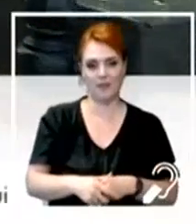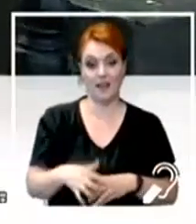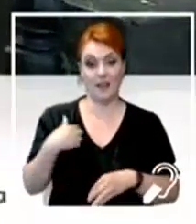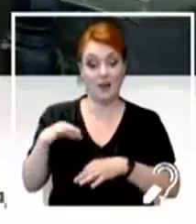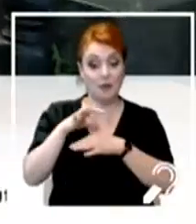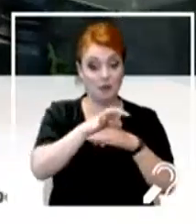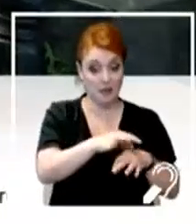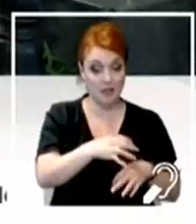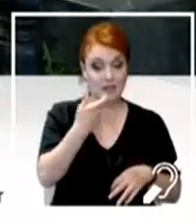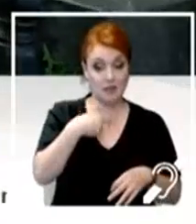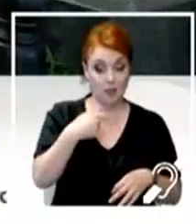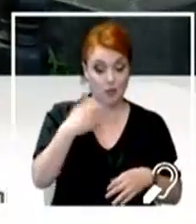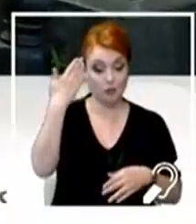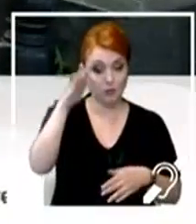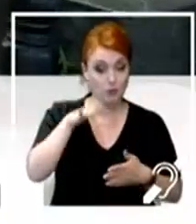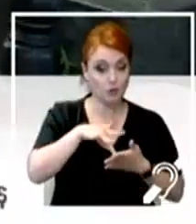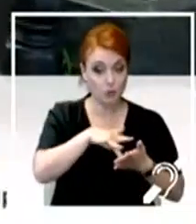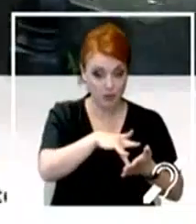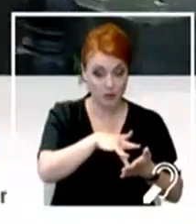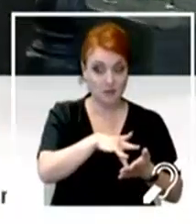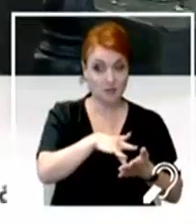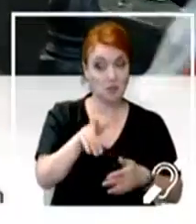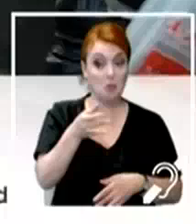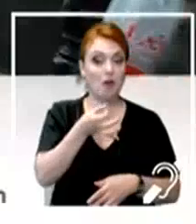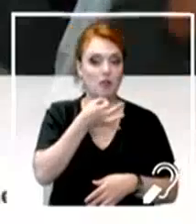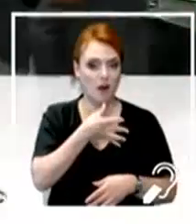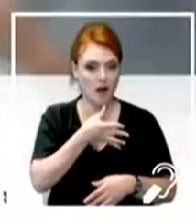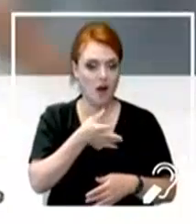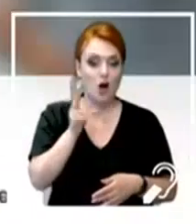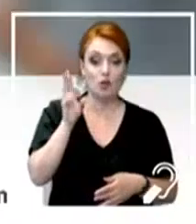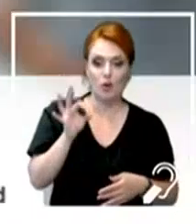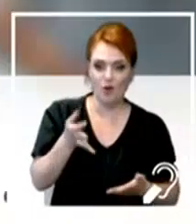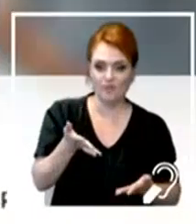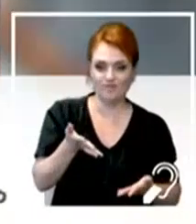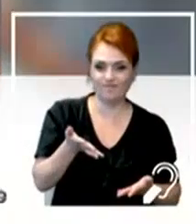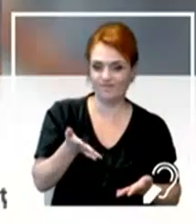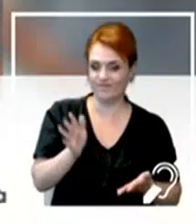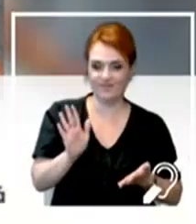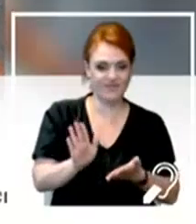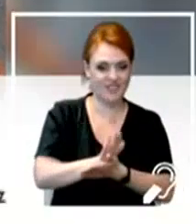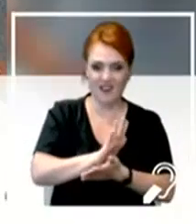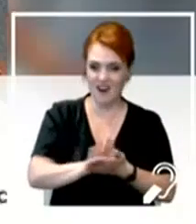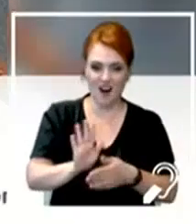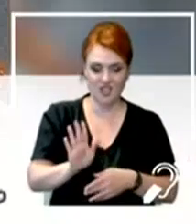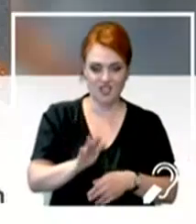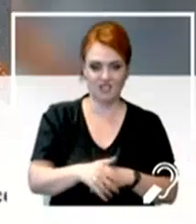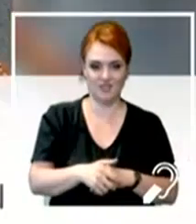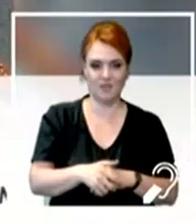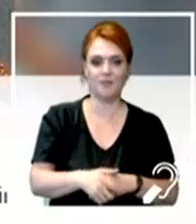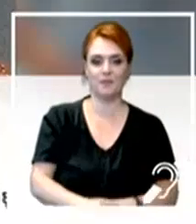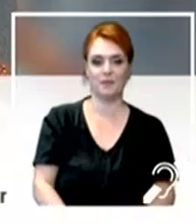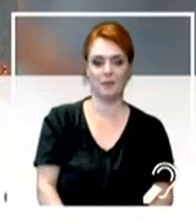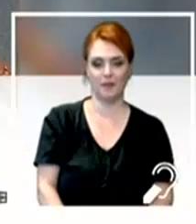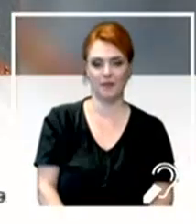impresionat de inițiativă, însă vom vedea deja cu timpul calitatea proiectului. Spuneați că ați văzut imaginile de pe dronă. Cum